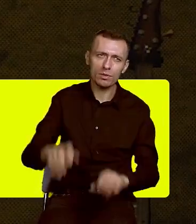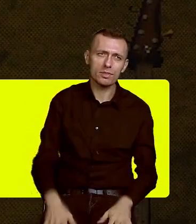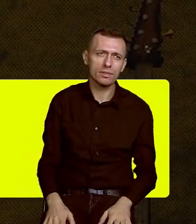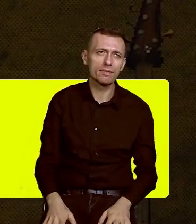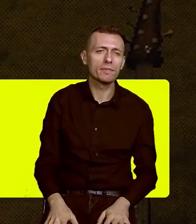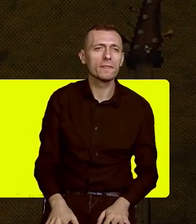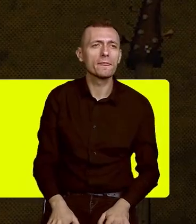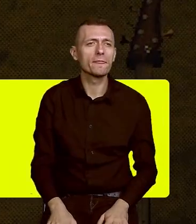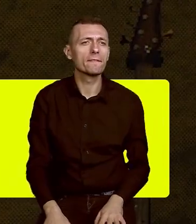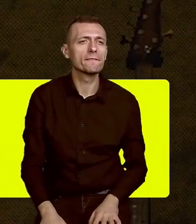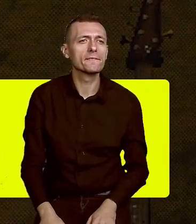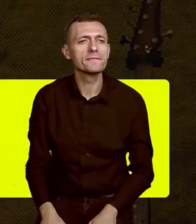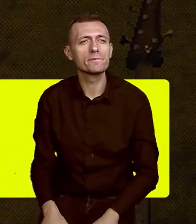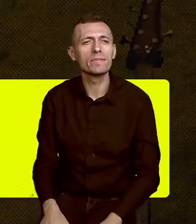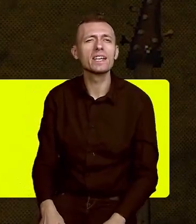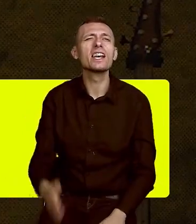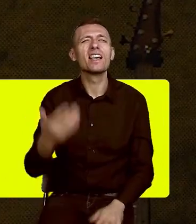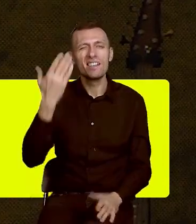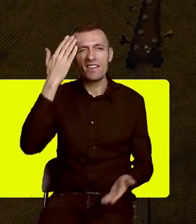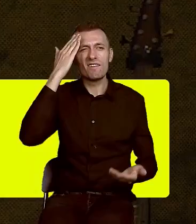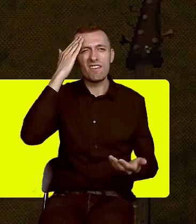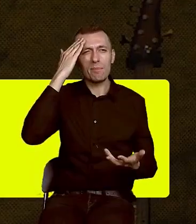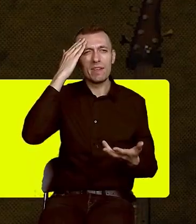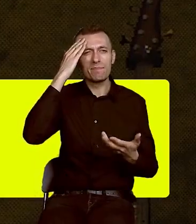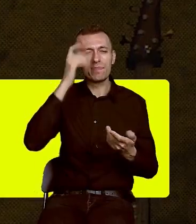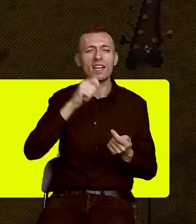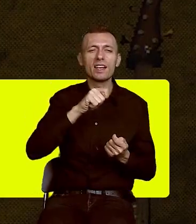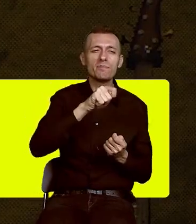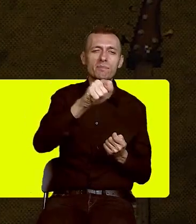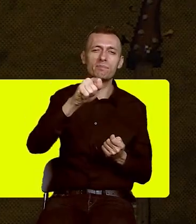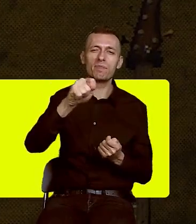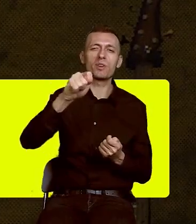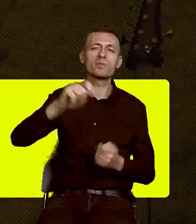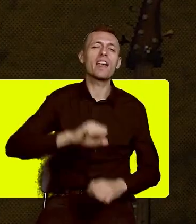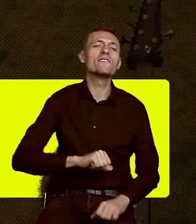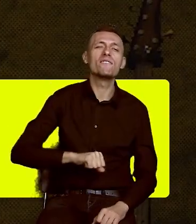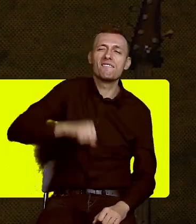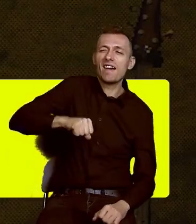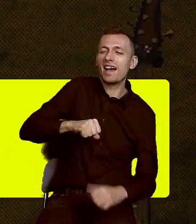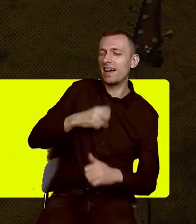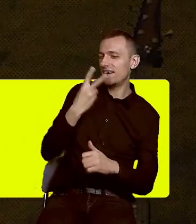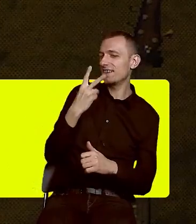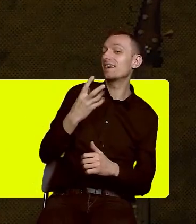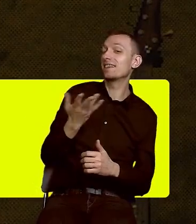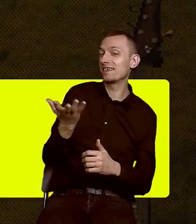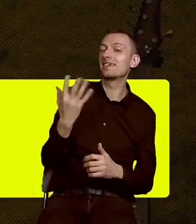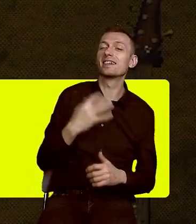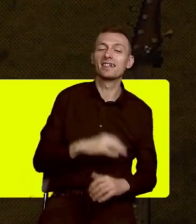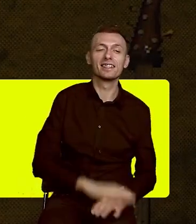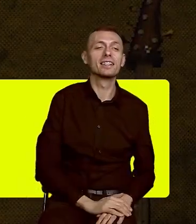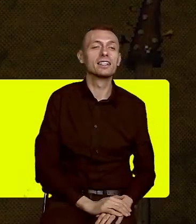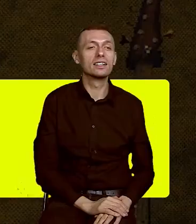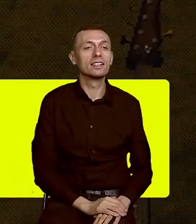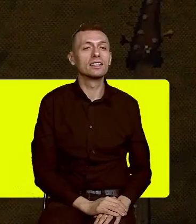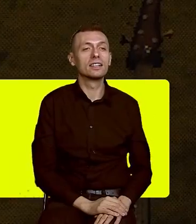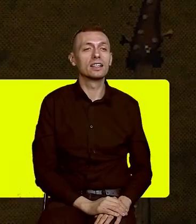pokusa jest pociągająca. Dwa słowa. Pokusa pociąga i nęci. Pociąga i